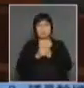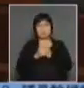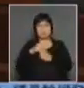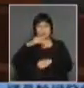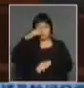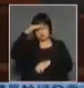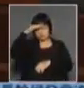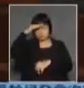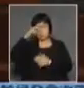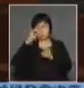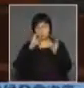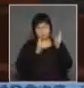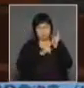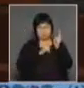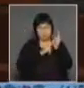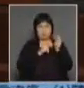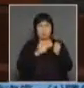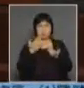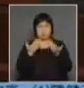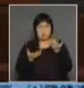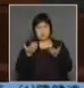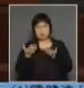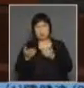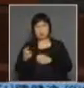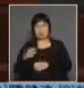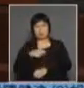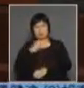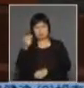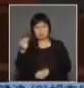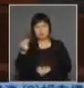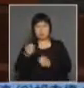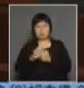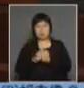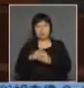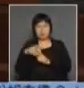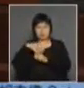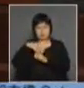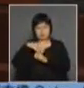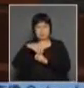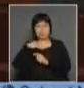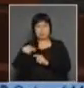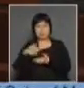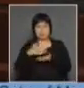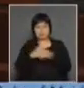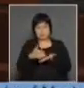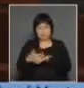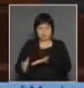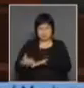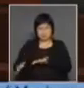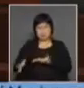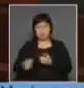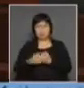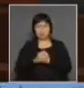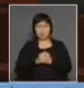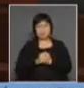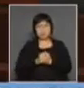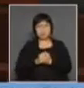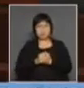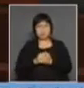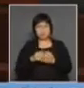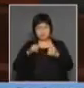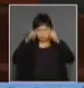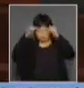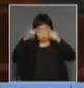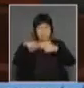角，無論係旺角或者係星期日金鐘嘅掃蕩行動咧，佢哋係用多咗武力，但仍然